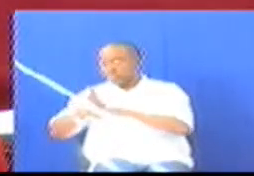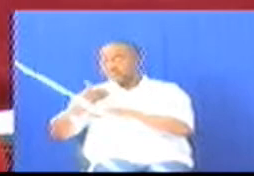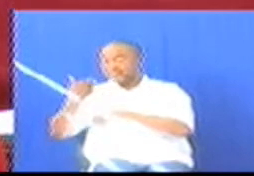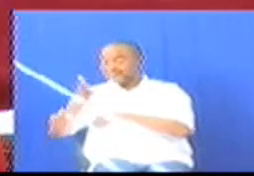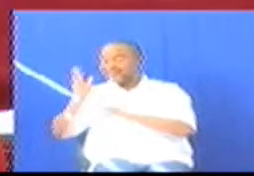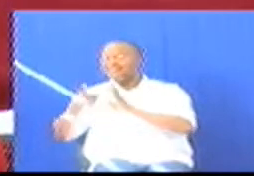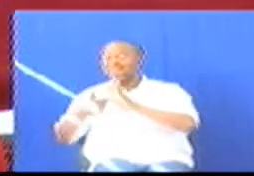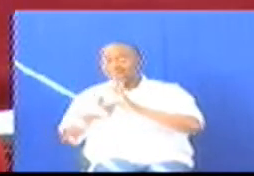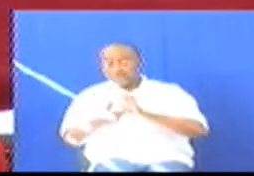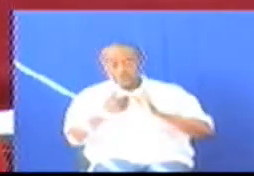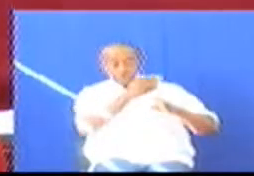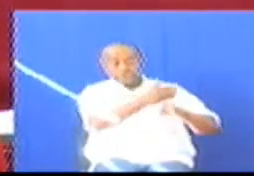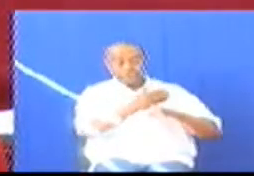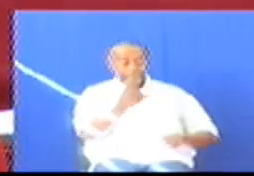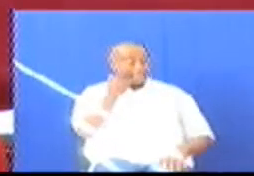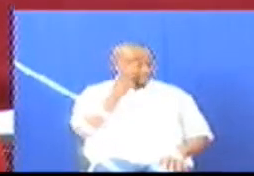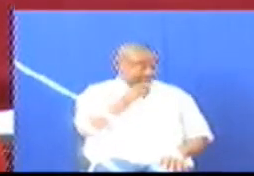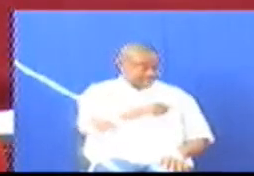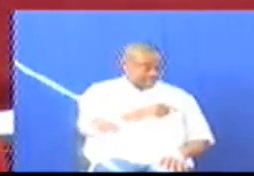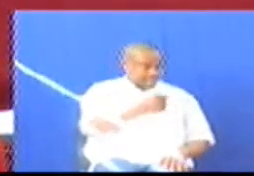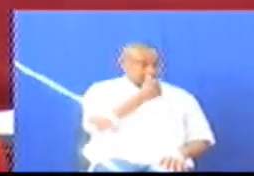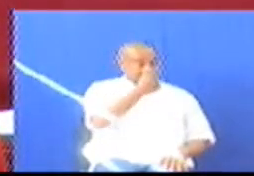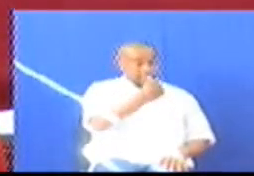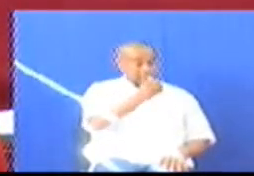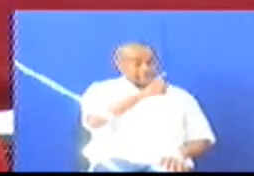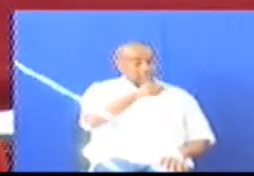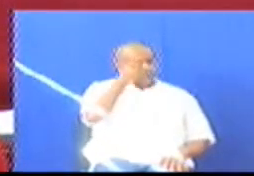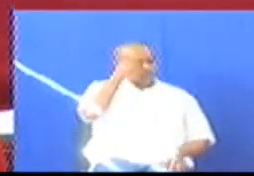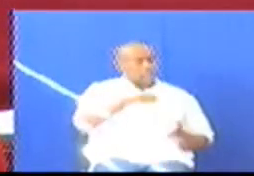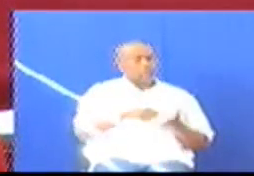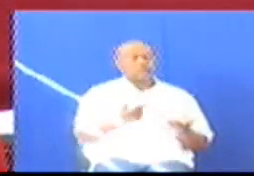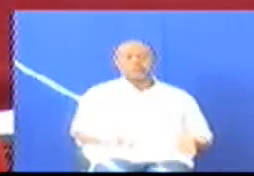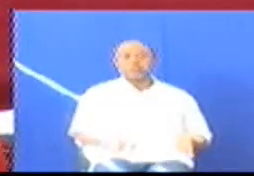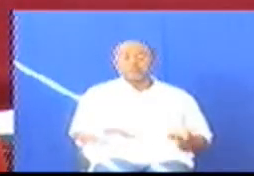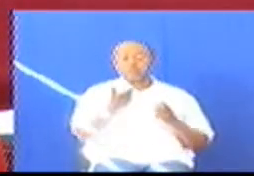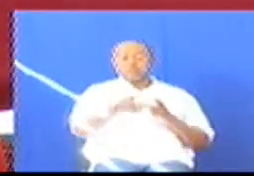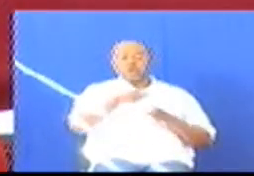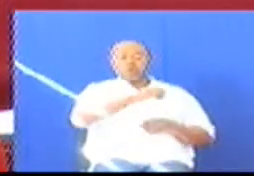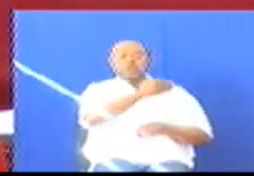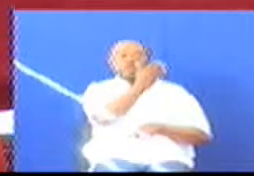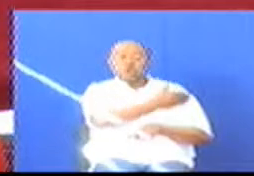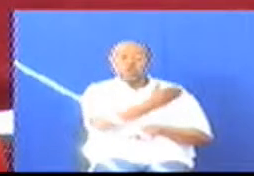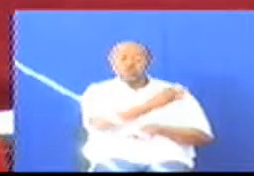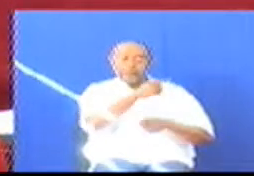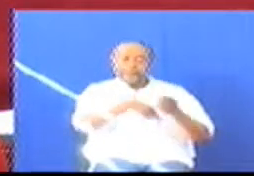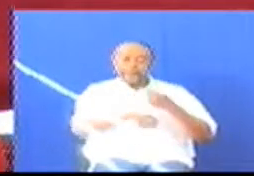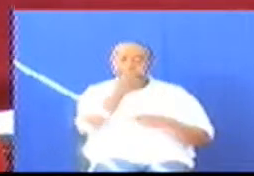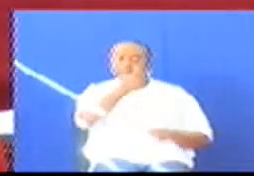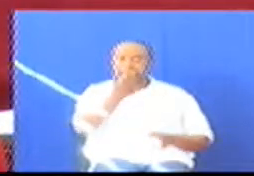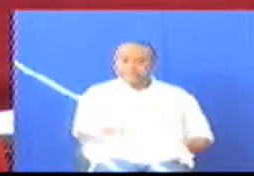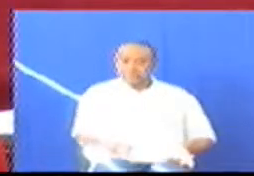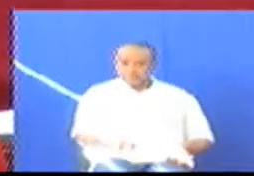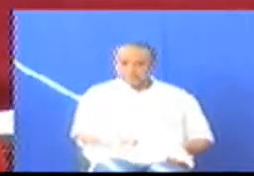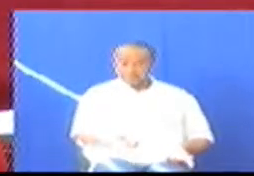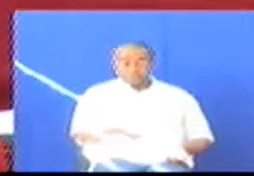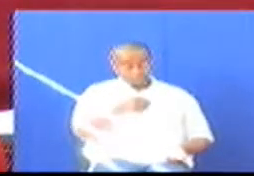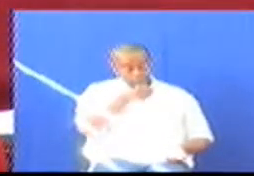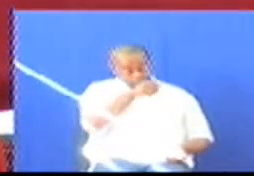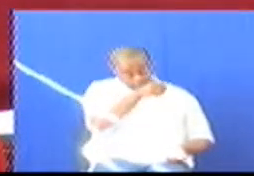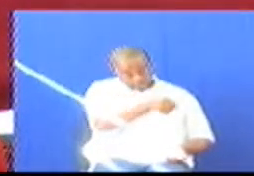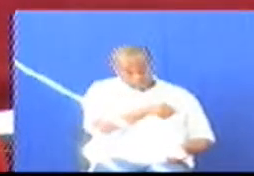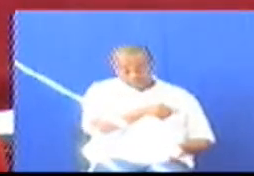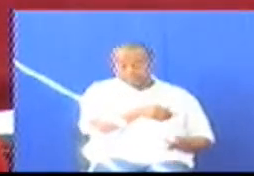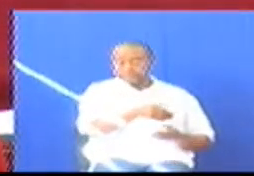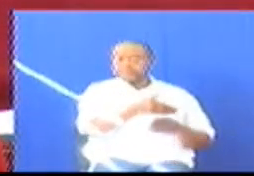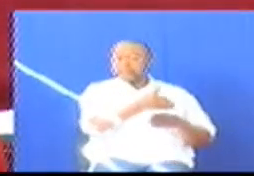mengine, ni kuongeza huduma kwa Watanzania. Na swala la kampuni ya simu limezungumzwa,